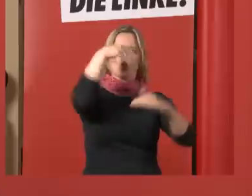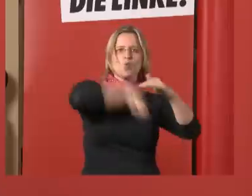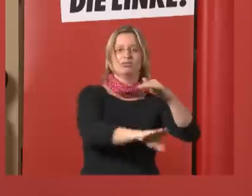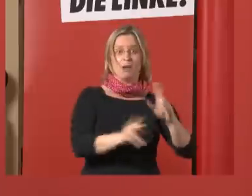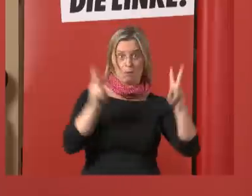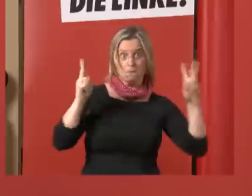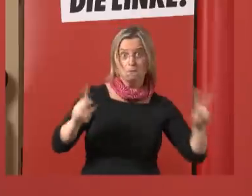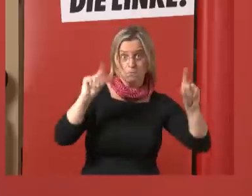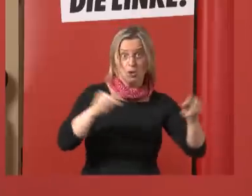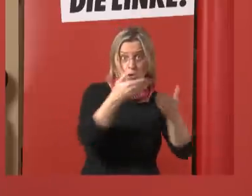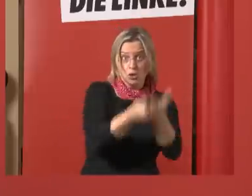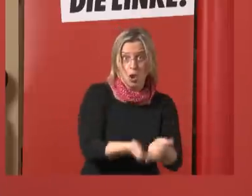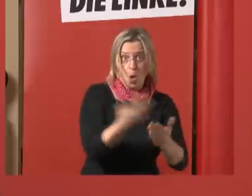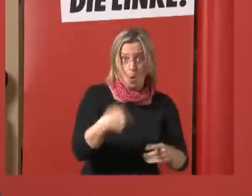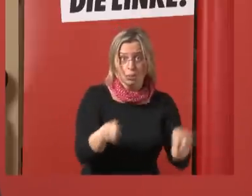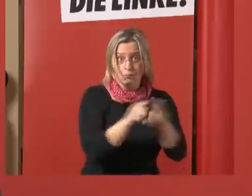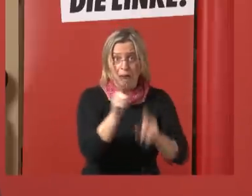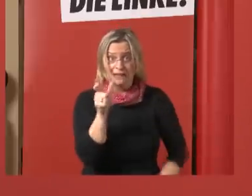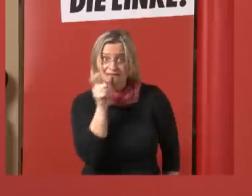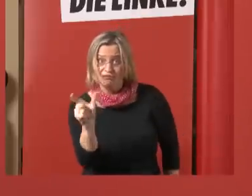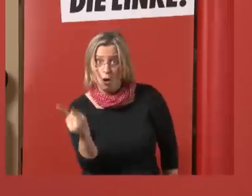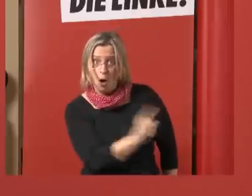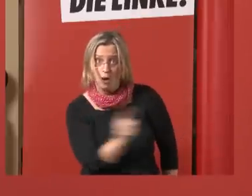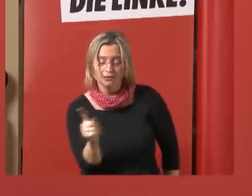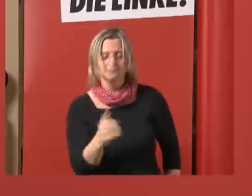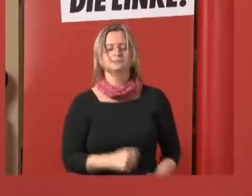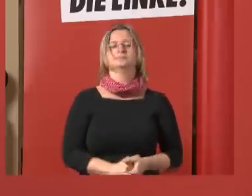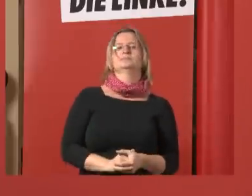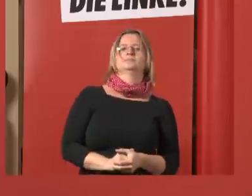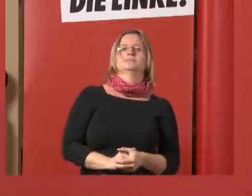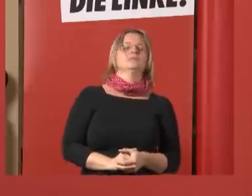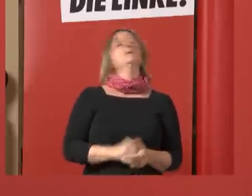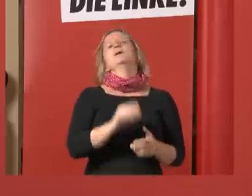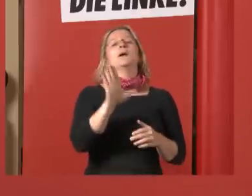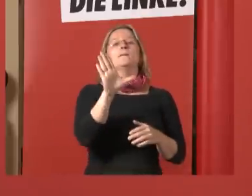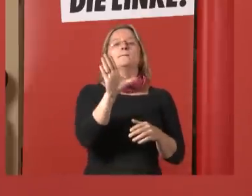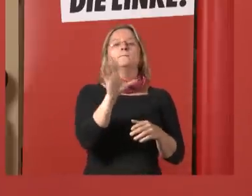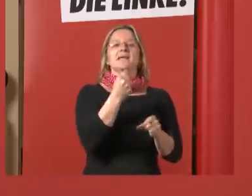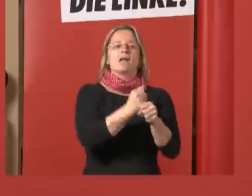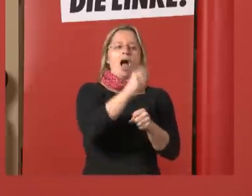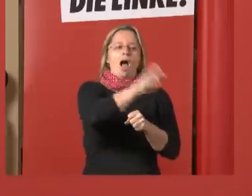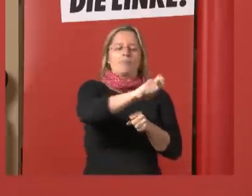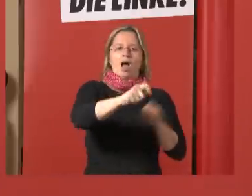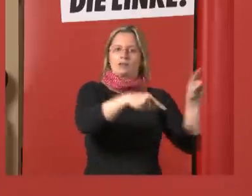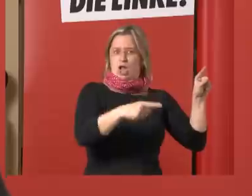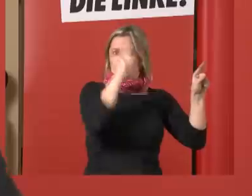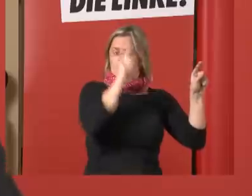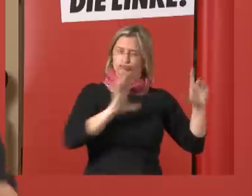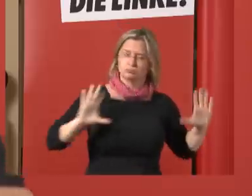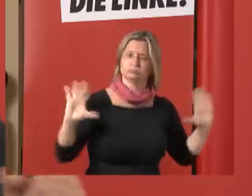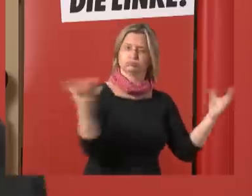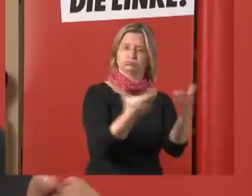Der Stundenlohn ist unter einem Euro. Wenn man überhaupt von Lohn reden darf. Denn